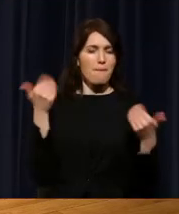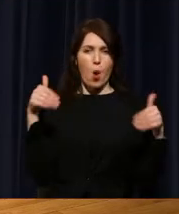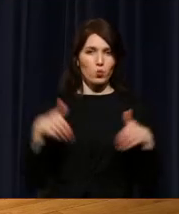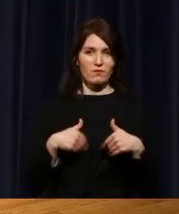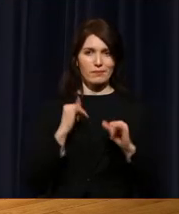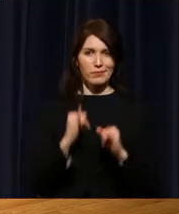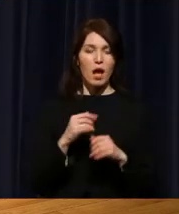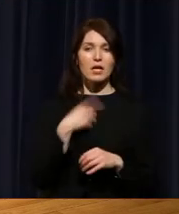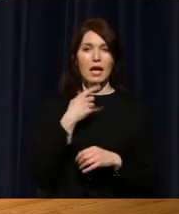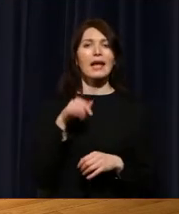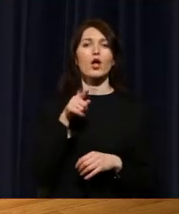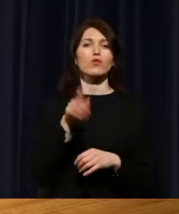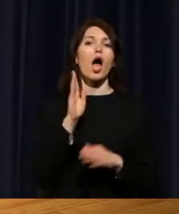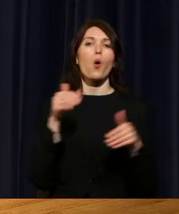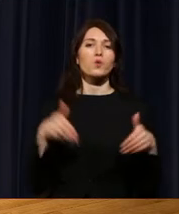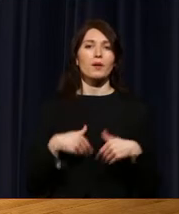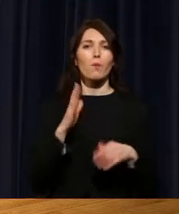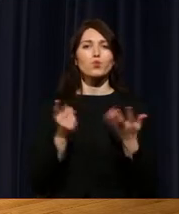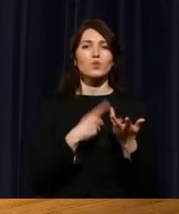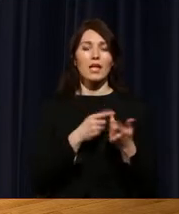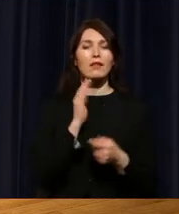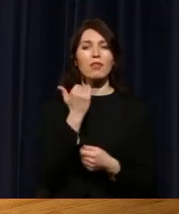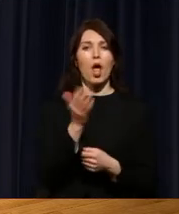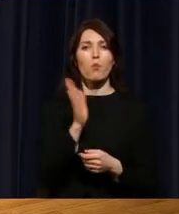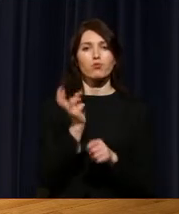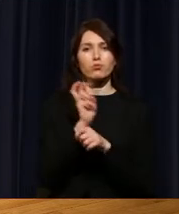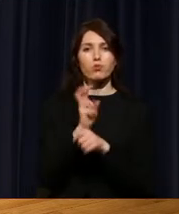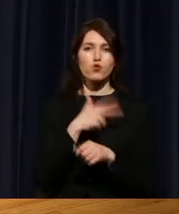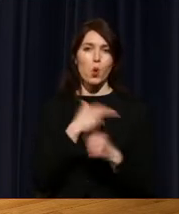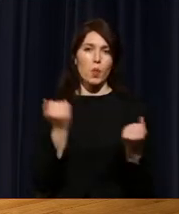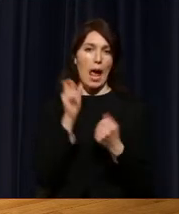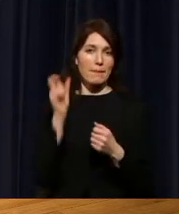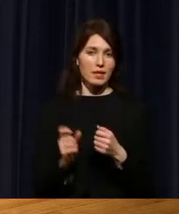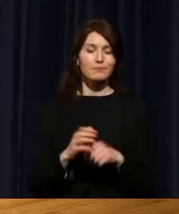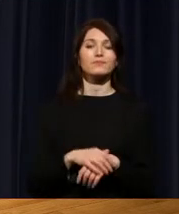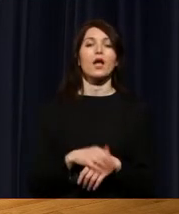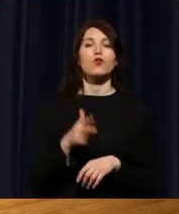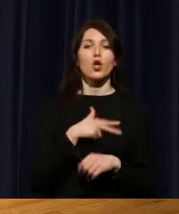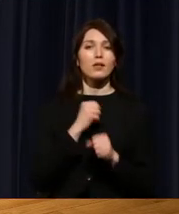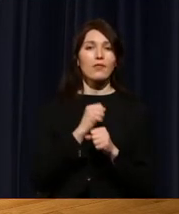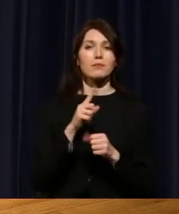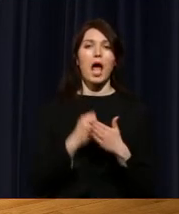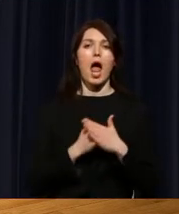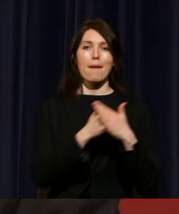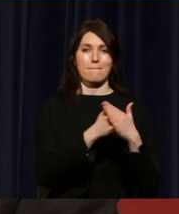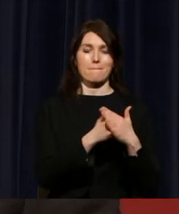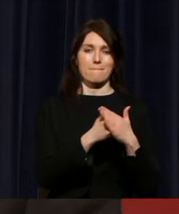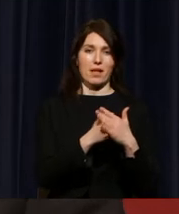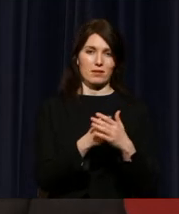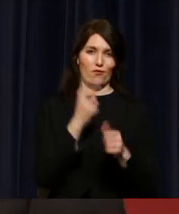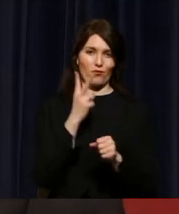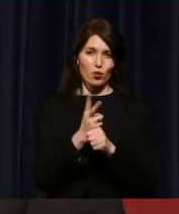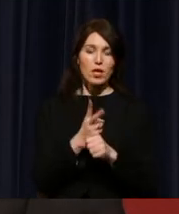saka, jā, ja tu tā, es te uzliksim uzskaitē, un pie tevis nāk sociālais darbinieks. Un sociālais darbs ir atbalsta profesija. Ja? Sociālā, tādā